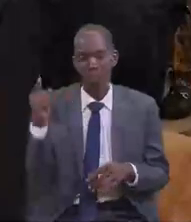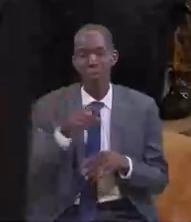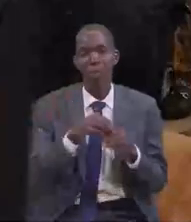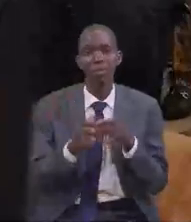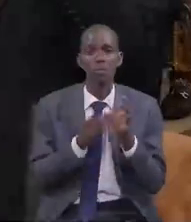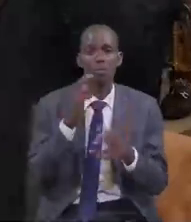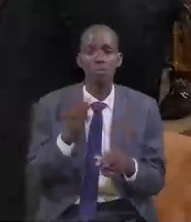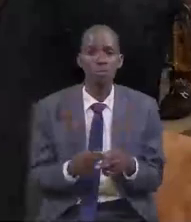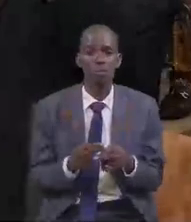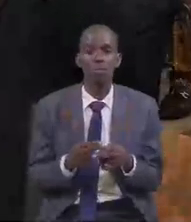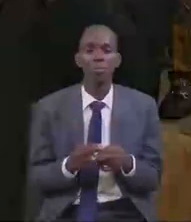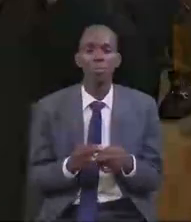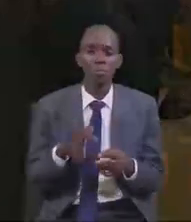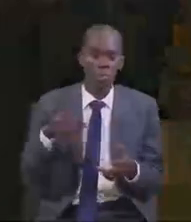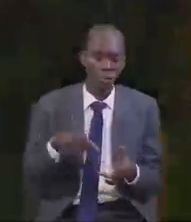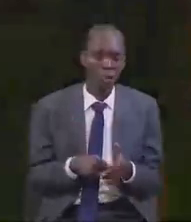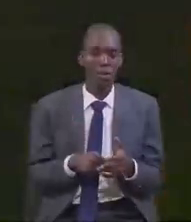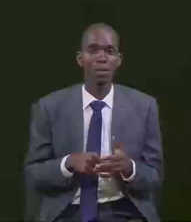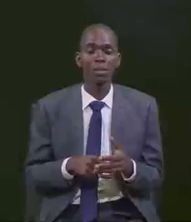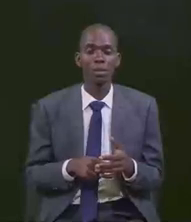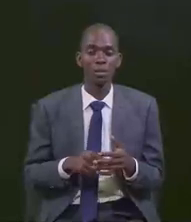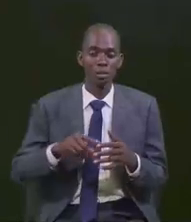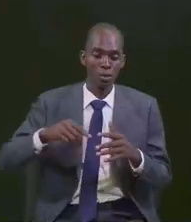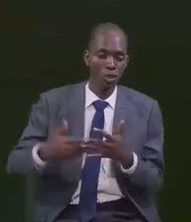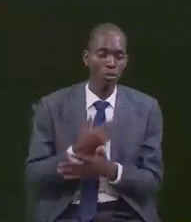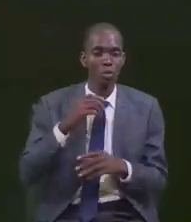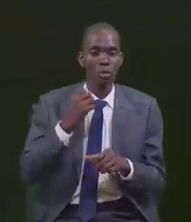Cette année a commencé par demain.